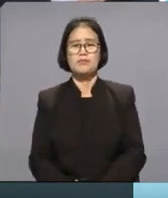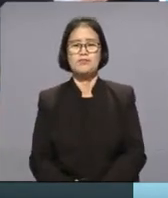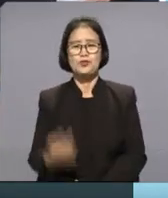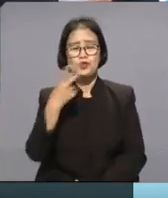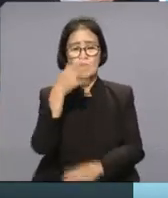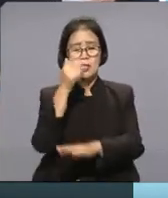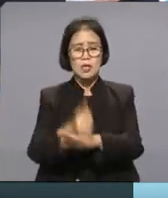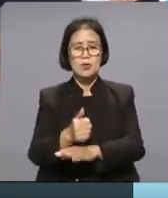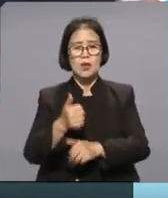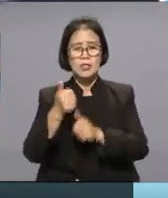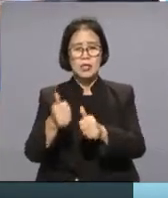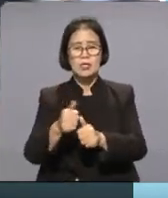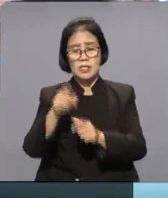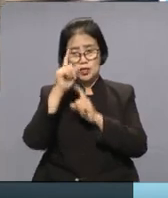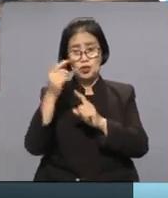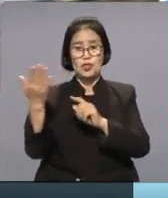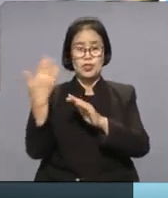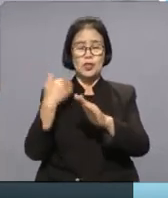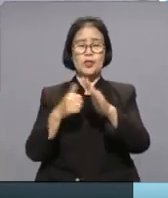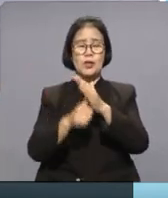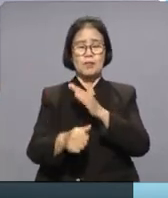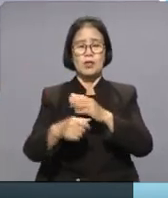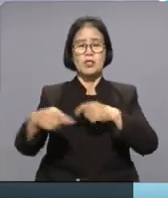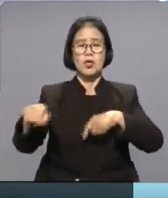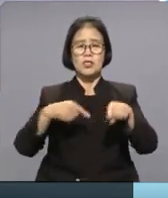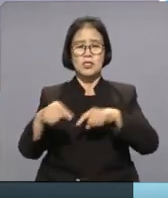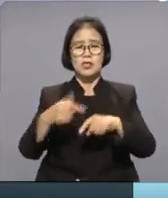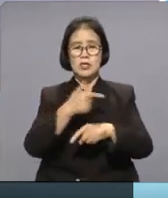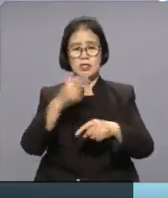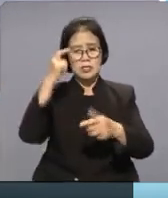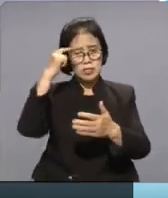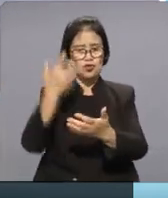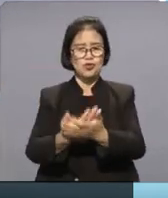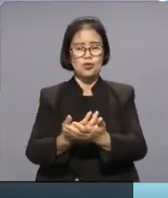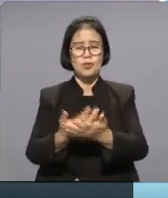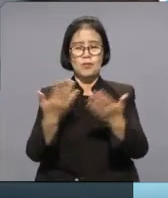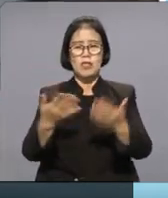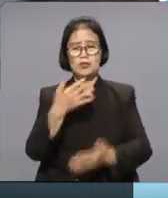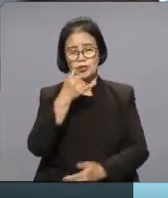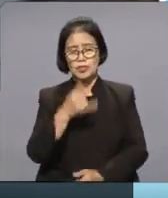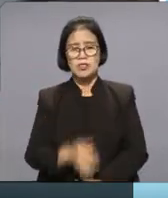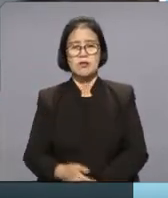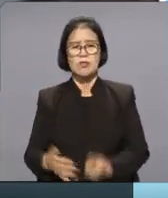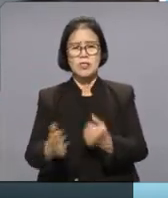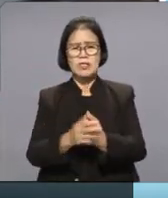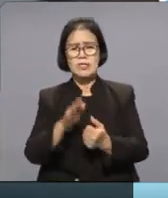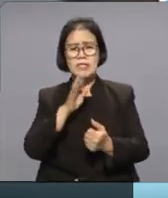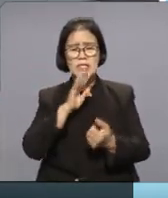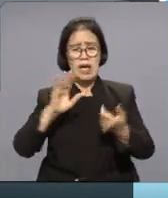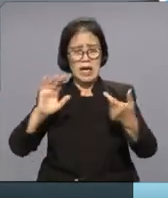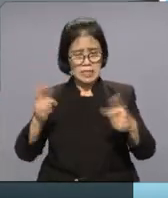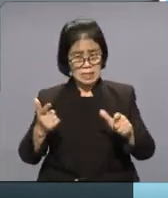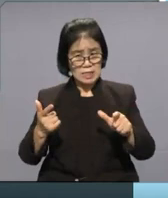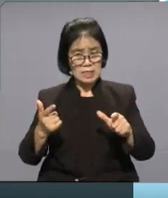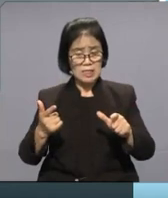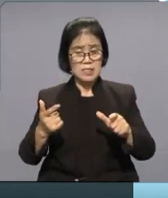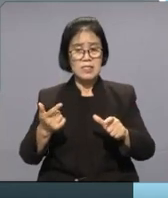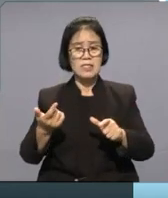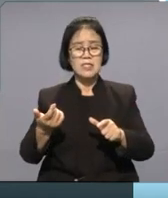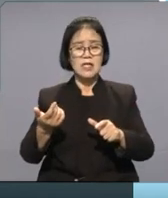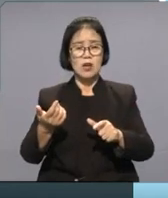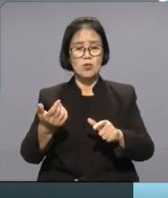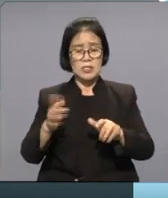결과에 따라서는 이준석 대표가 정치적으로는 큰 타격을 받을 수가 있죠. 이것이 사실이 아니라고 했는데 사실로 만약에